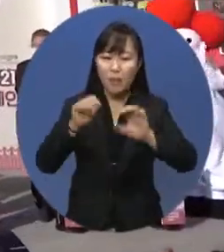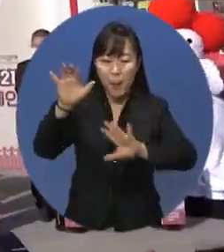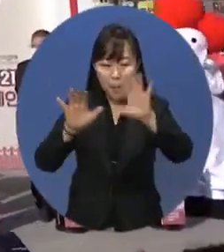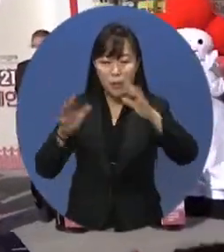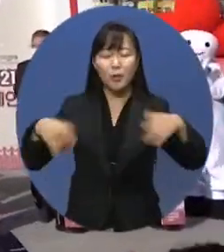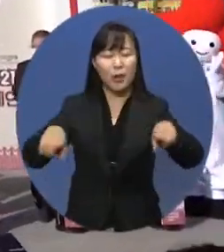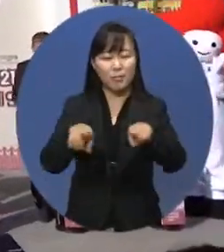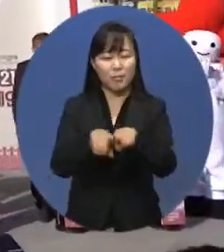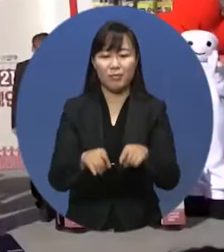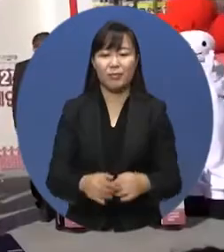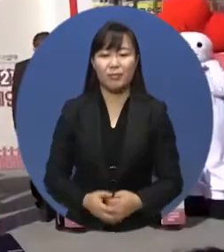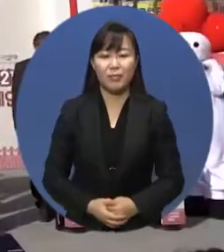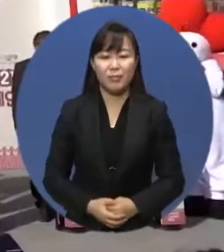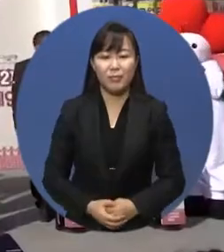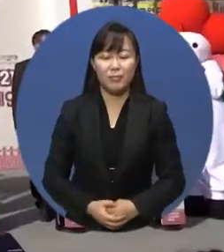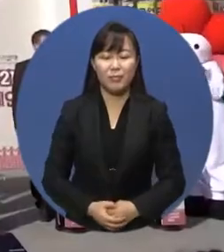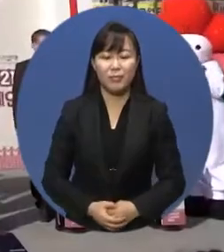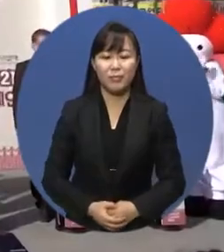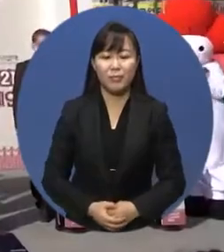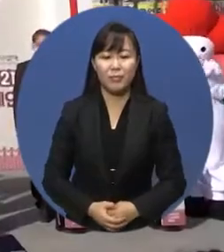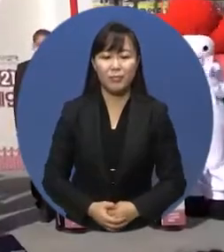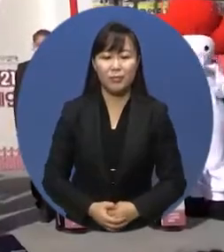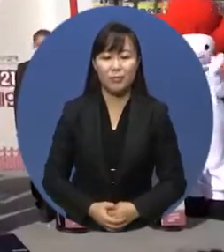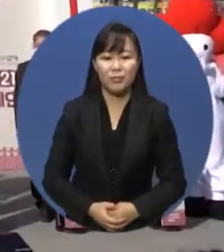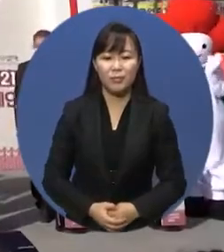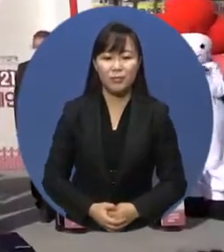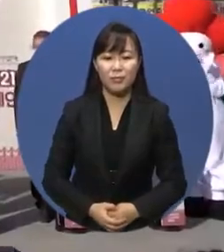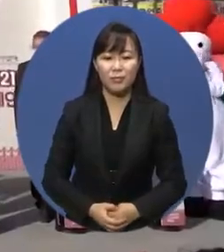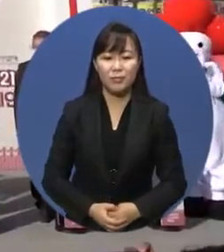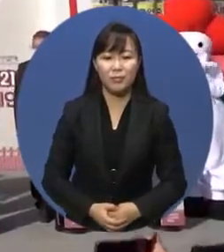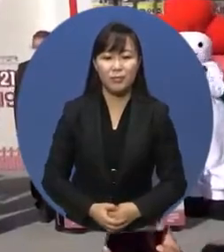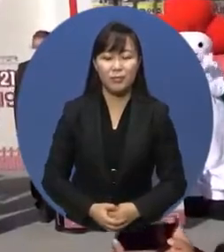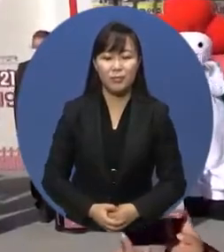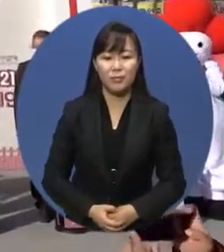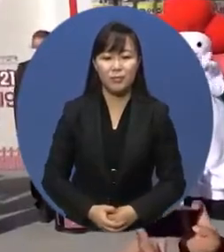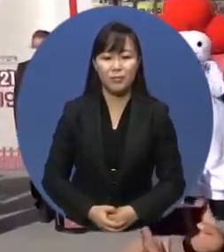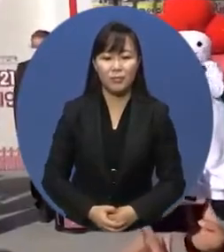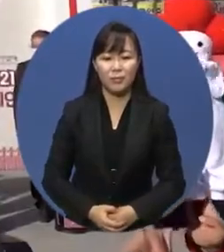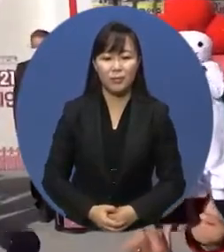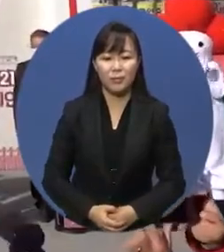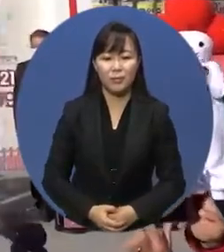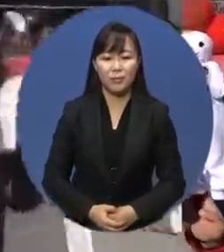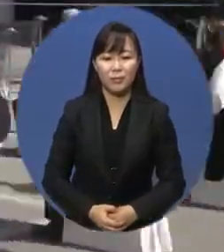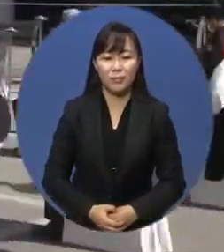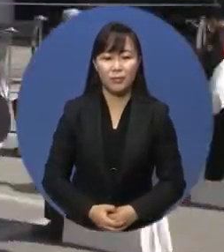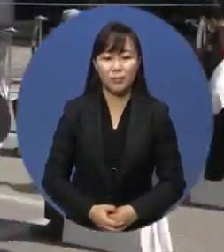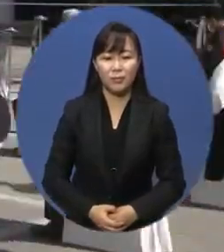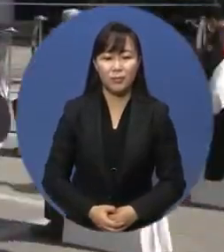퍼포먼스도 진행됐습니다. 지금까지 복지TV 뉴스 임지윤이었습니다.